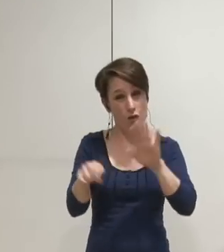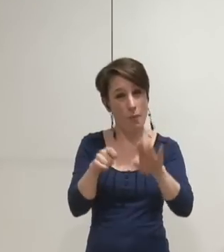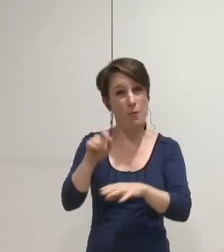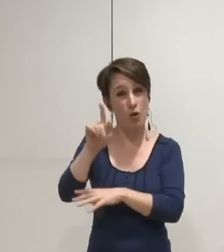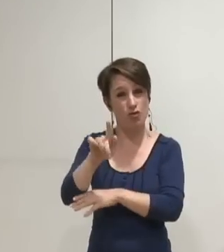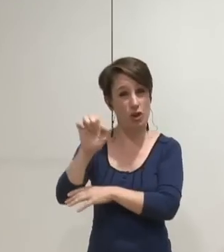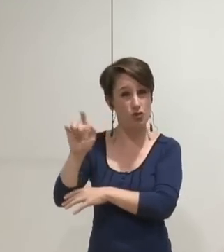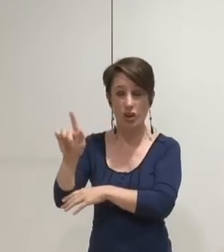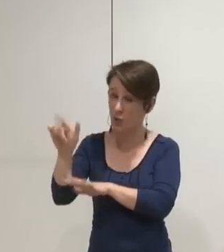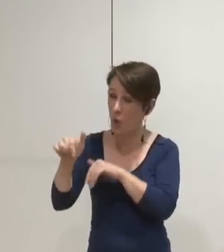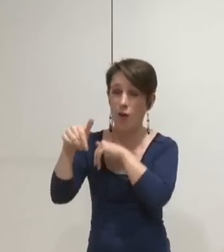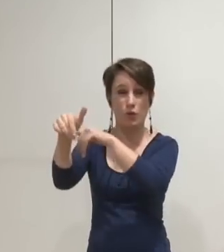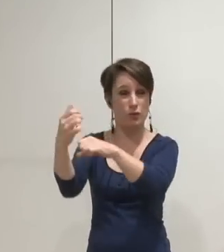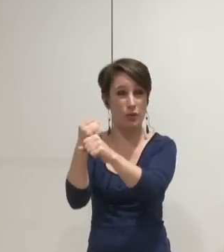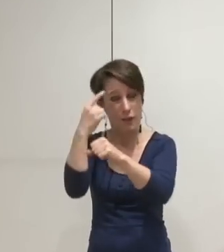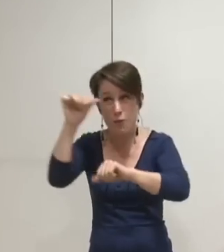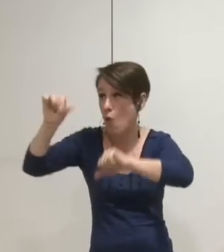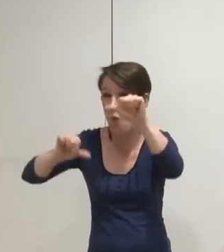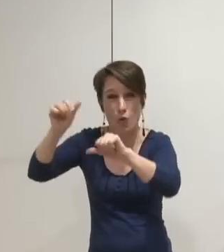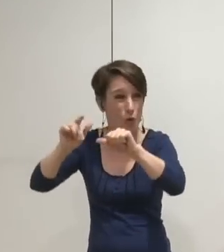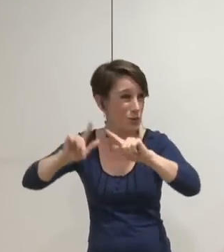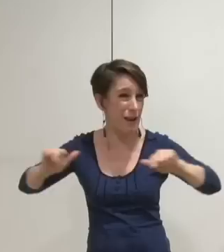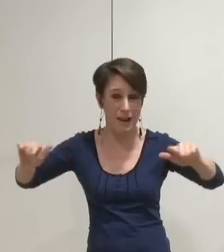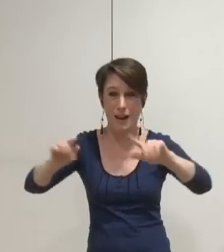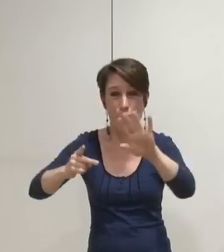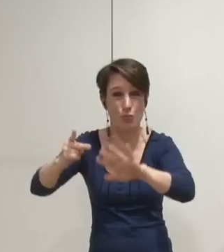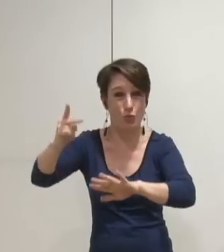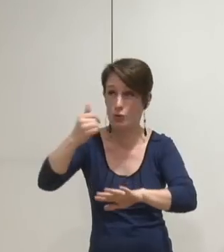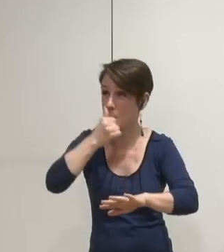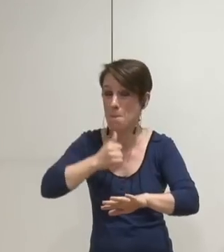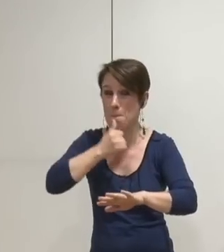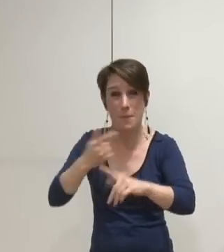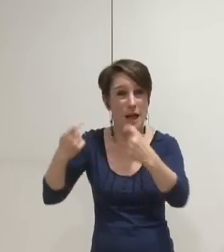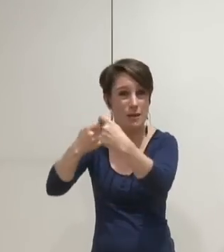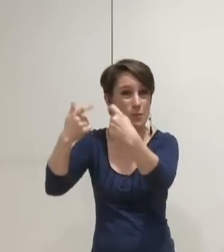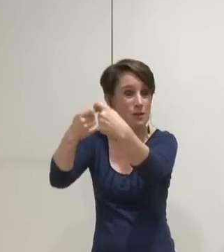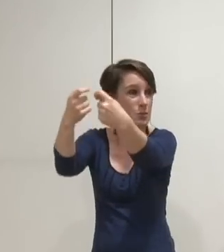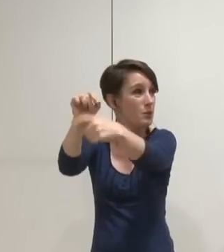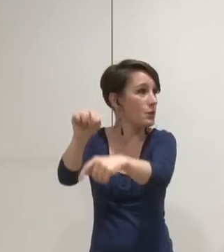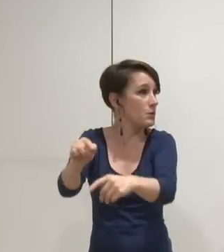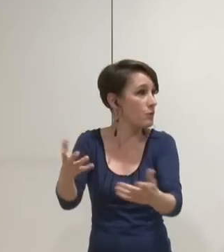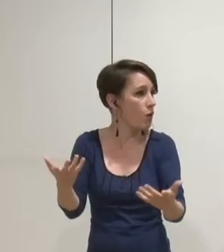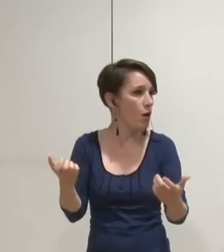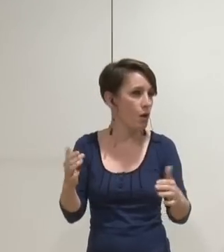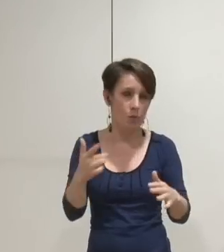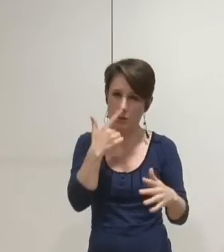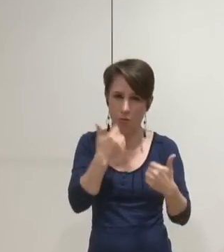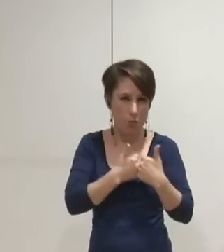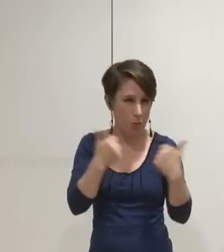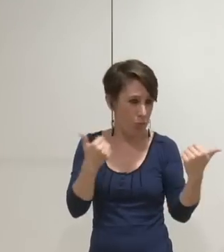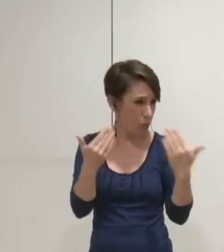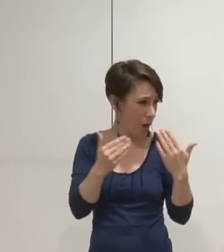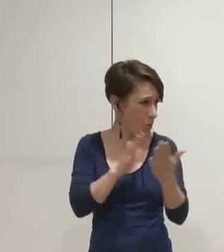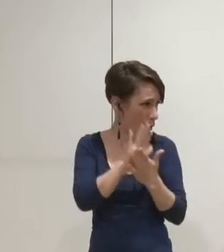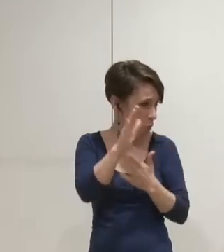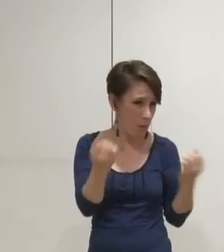concurrentiel et qu'il fallait s'adapter nous étions déjà donc très loin des déclarations tonitruante de la